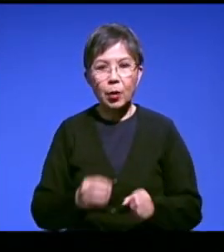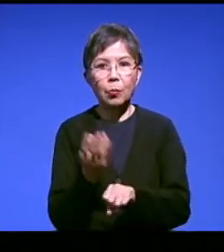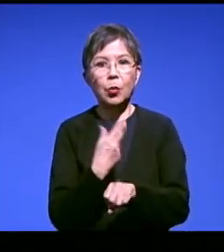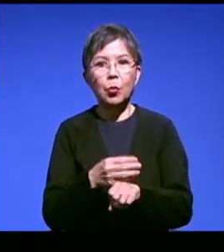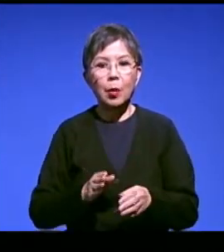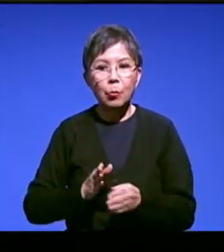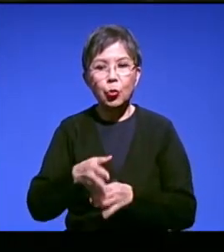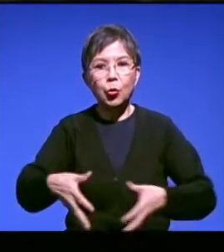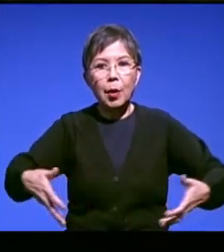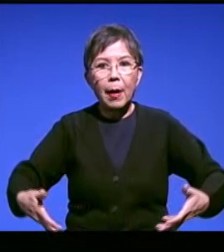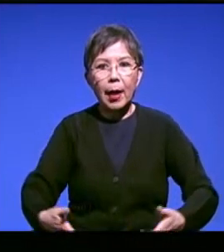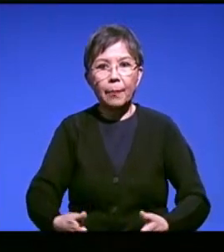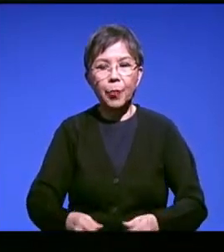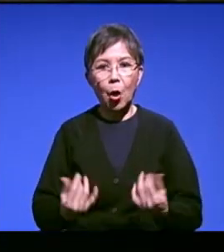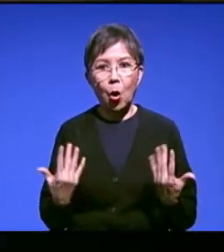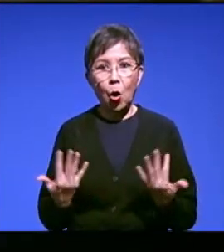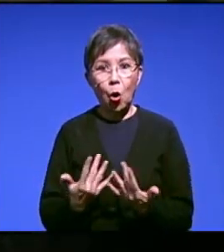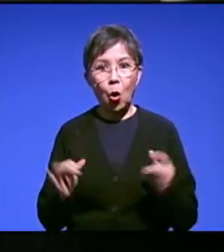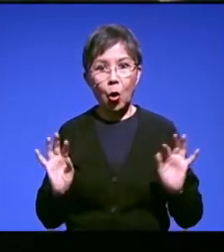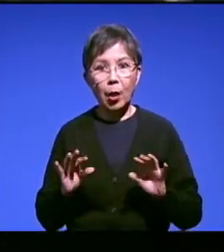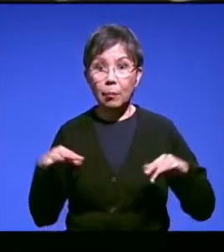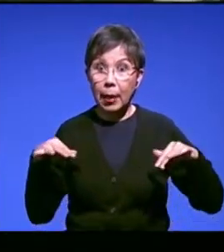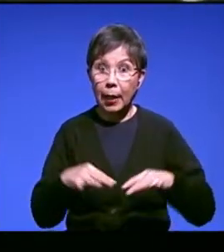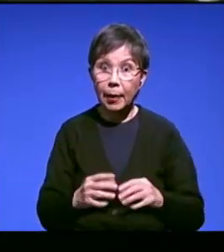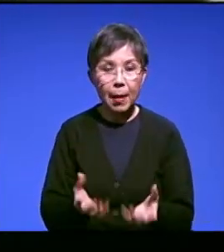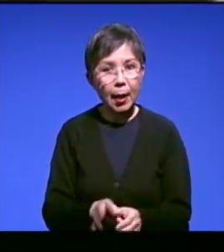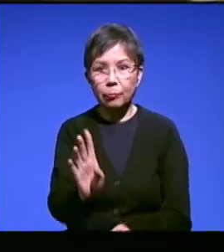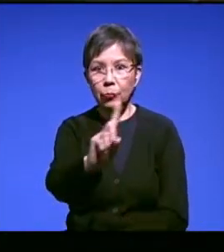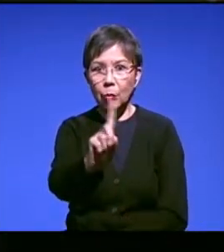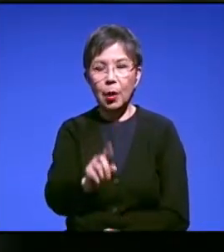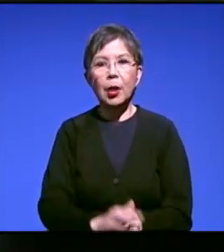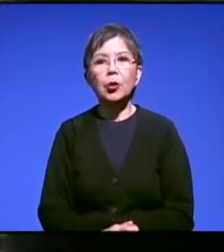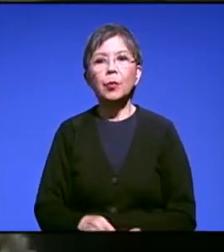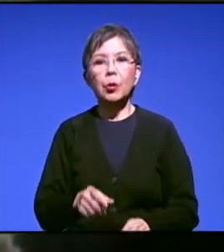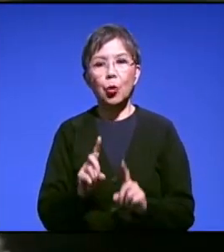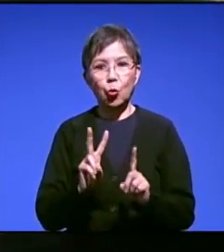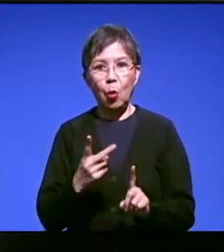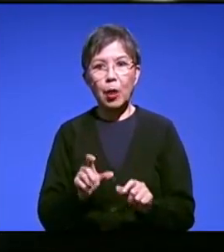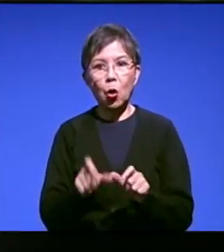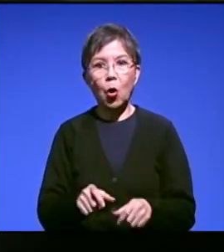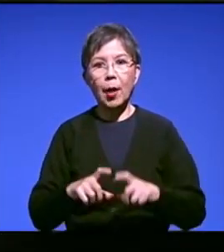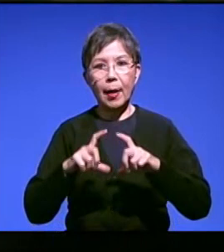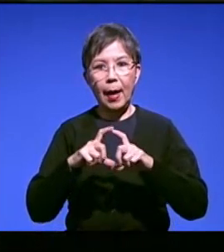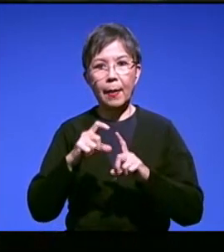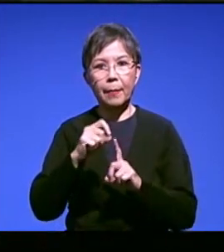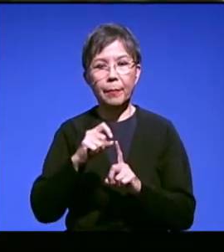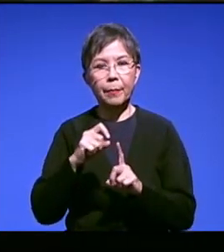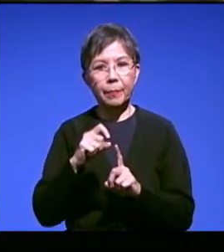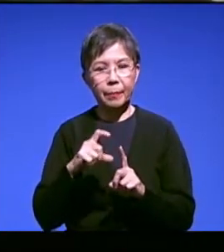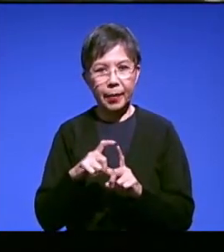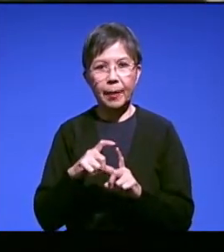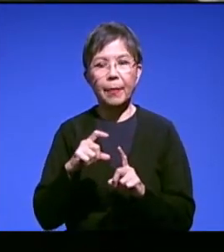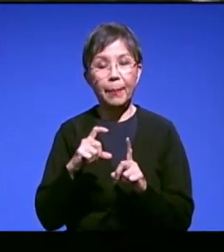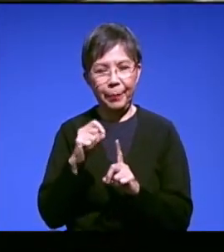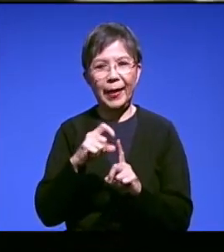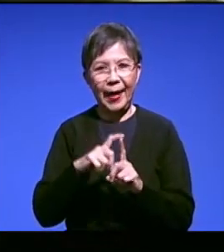menuju makam. Warga juga dilarang mendekati lokasi makam. Hanya 12 personil gabungan yang hadir dengan berpakaian ala pelindung